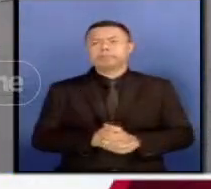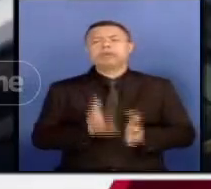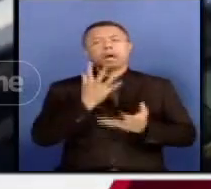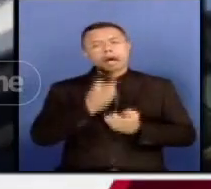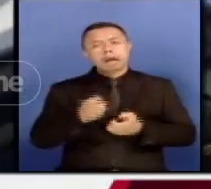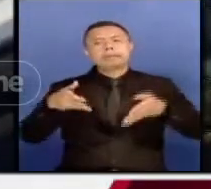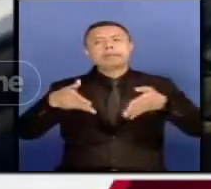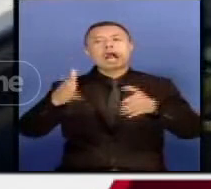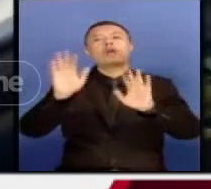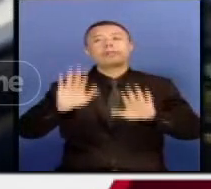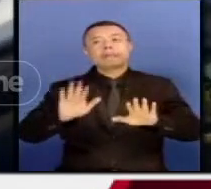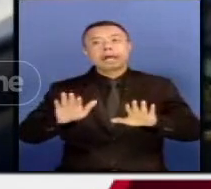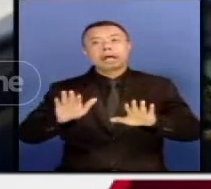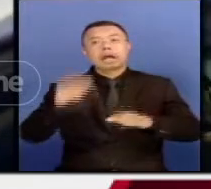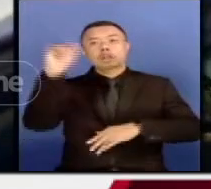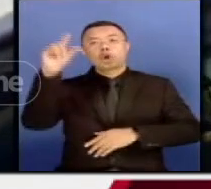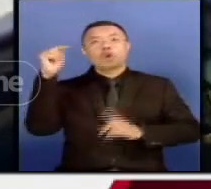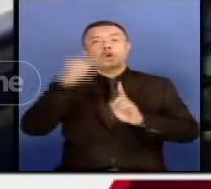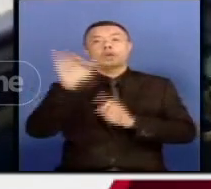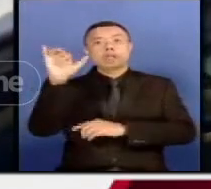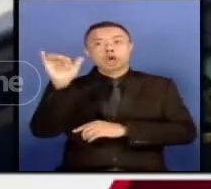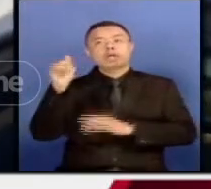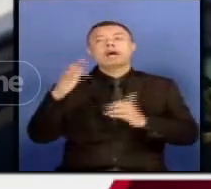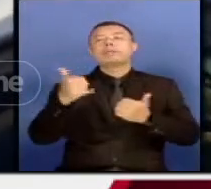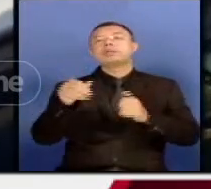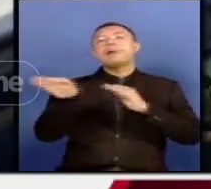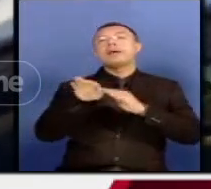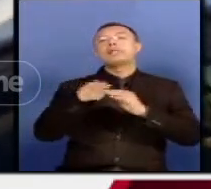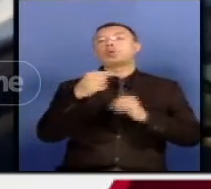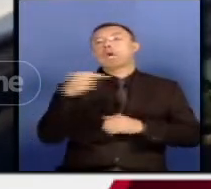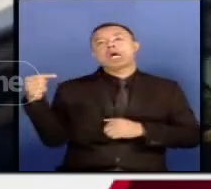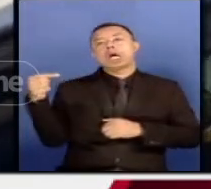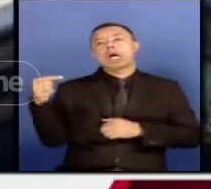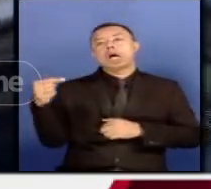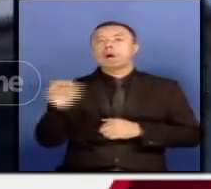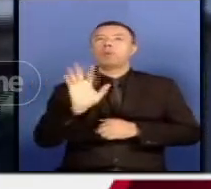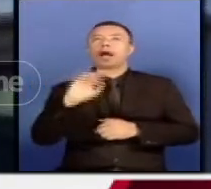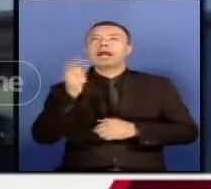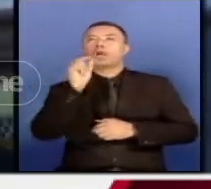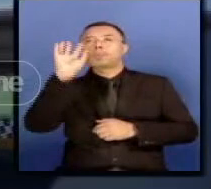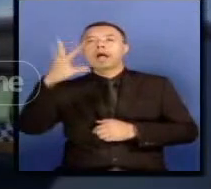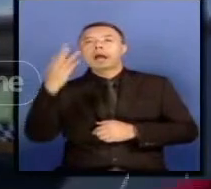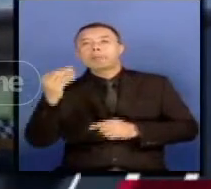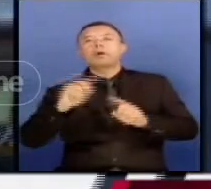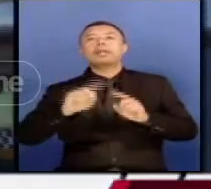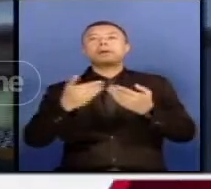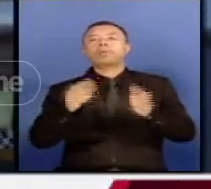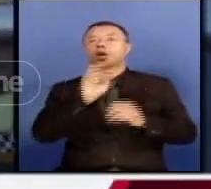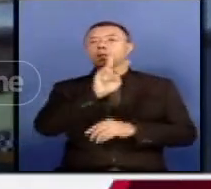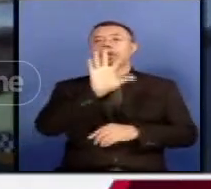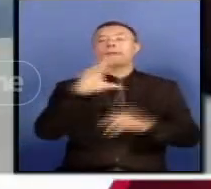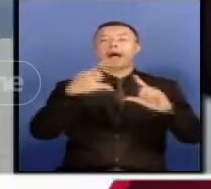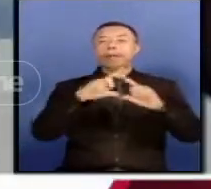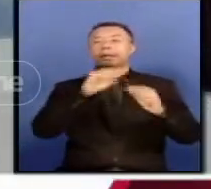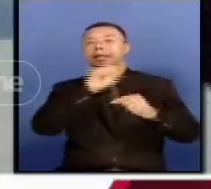Diharapkan jalur fungsional tol Solo-Yogyakarta ini bisa mengurai kemacetan. Tidak hanya untuk mudik, jalur tersebut juga dibuka 25